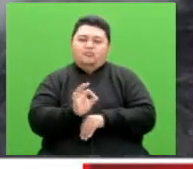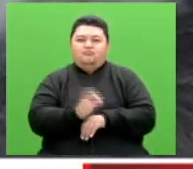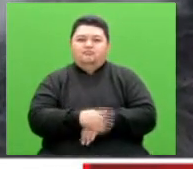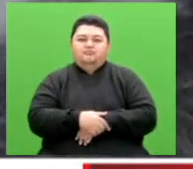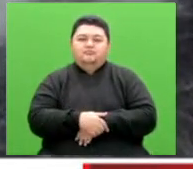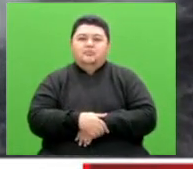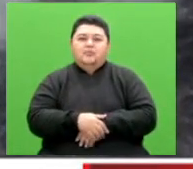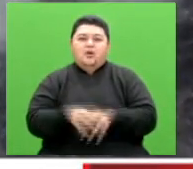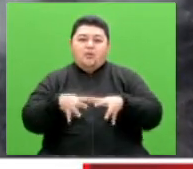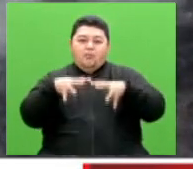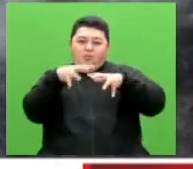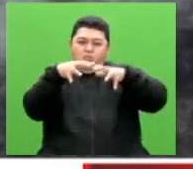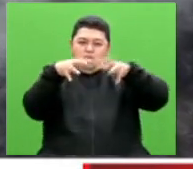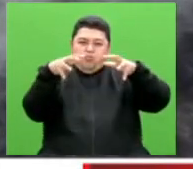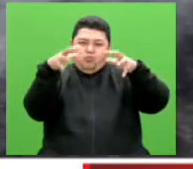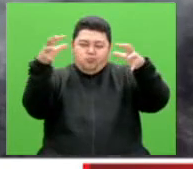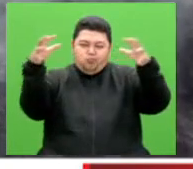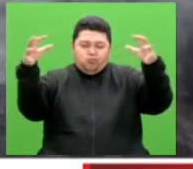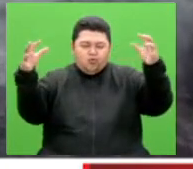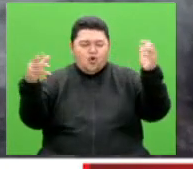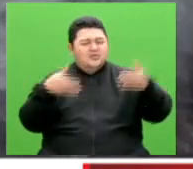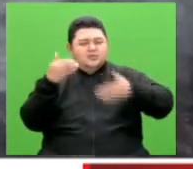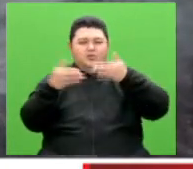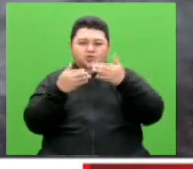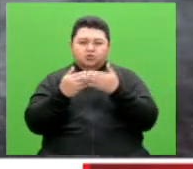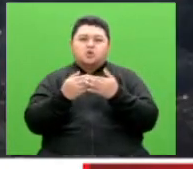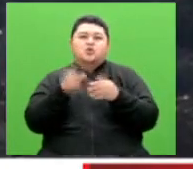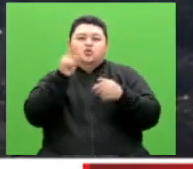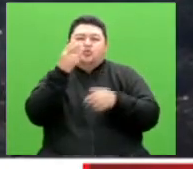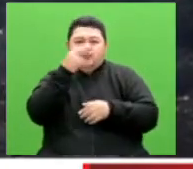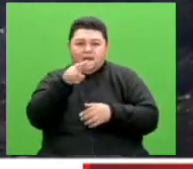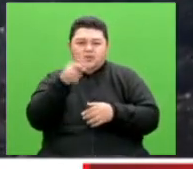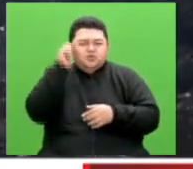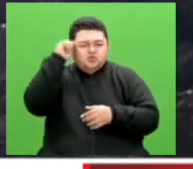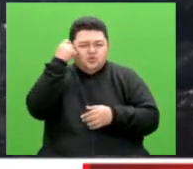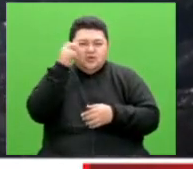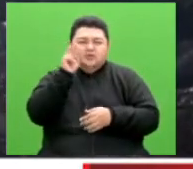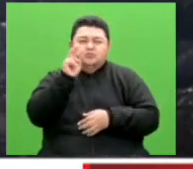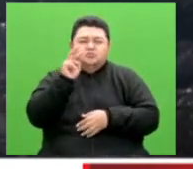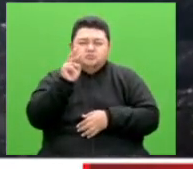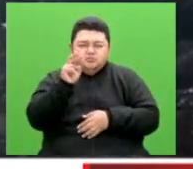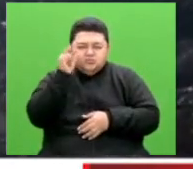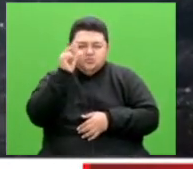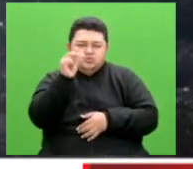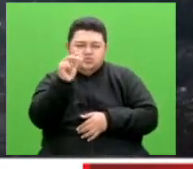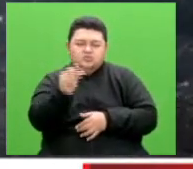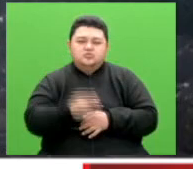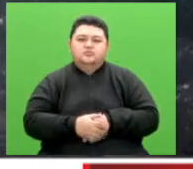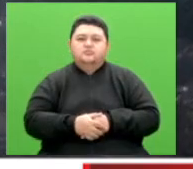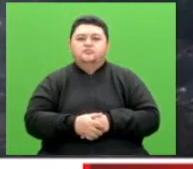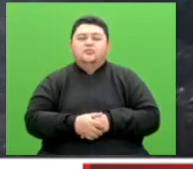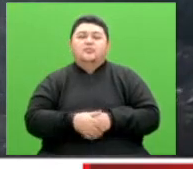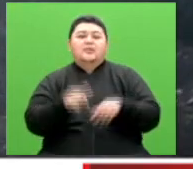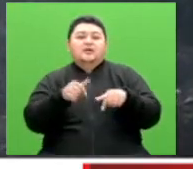masih membubung tinggi di puncak gunungan sampah membuat jarak pandang mata terbatas. Bahkan titik api yang semula hanya ada di bagian barat,